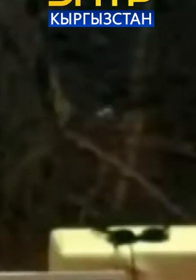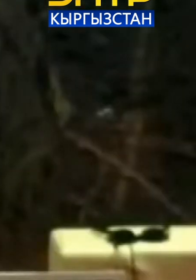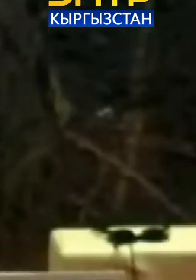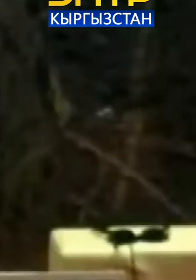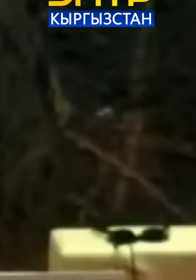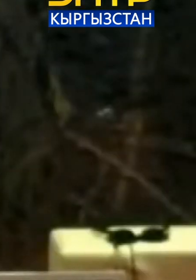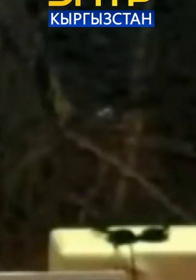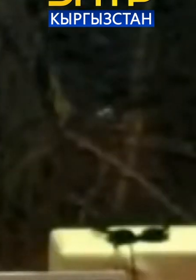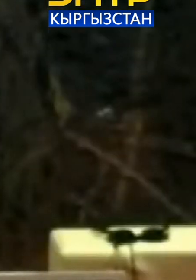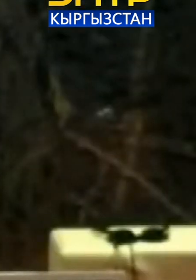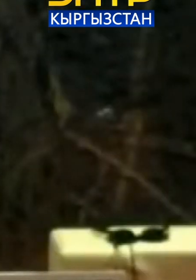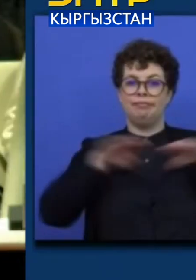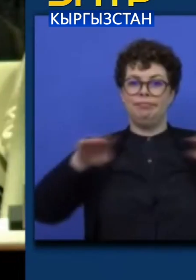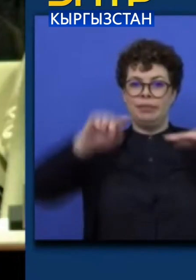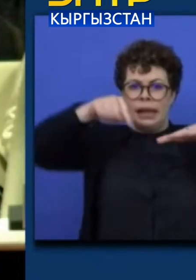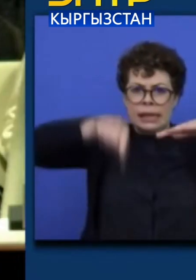Центера Голд Инк.